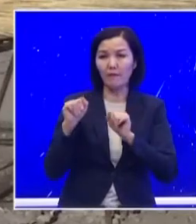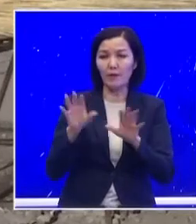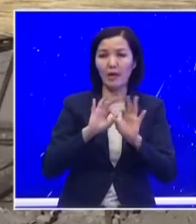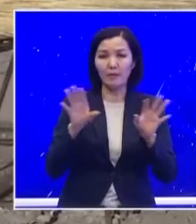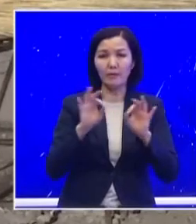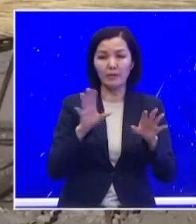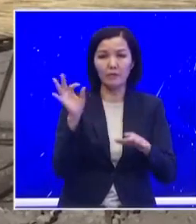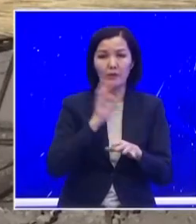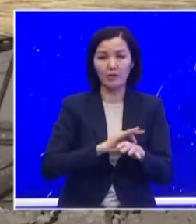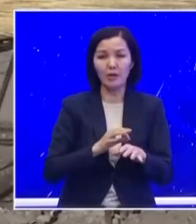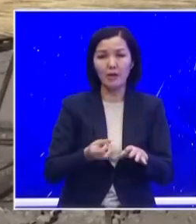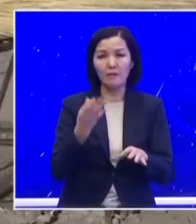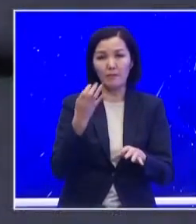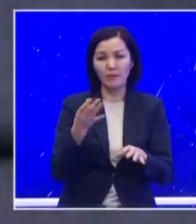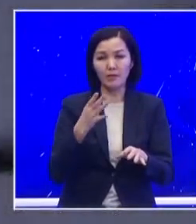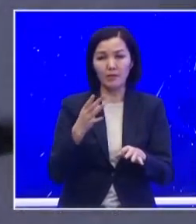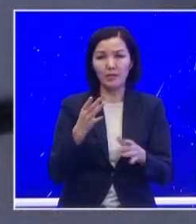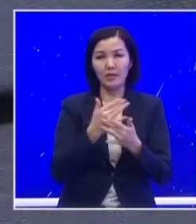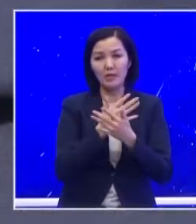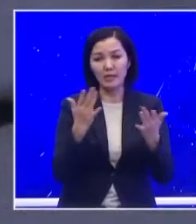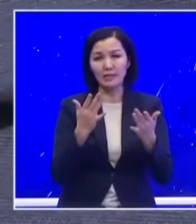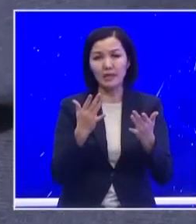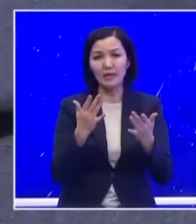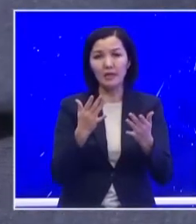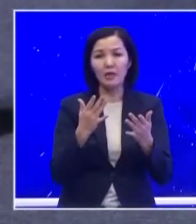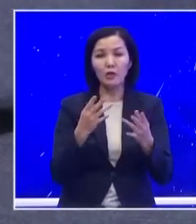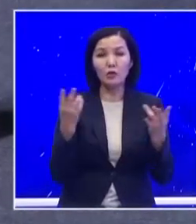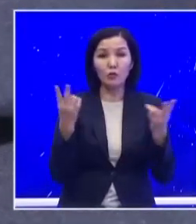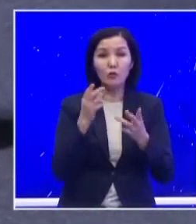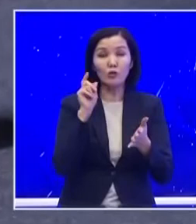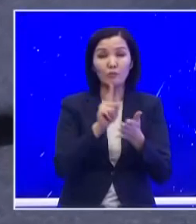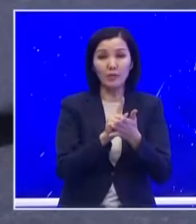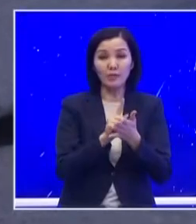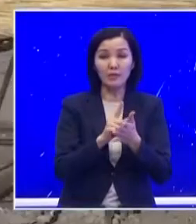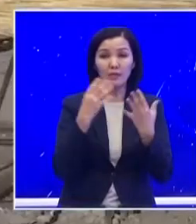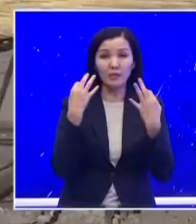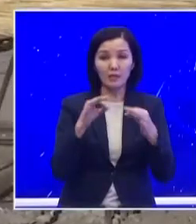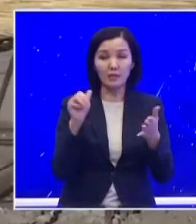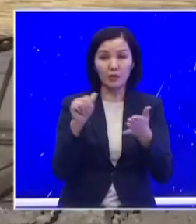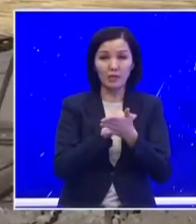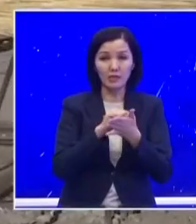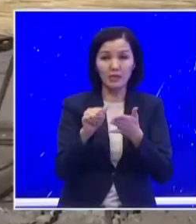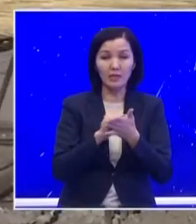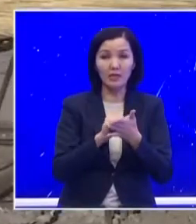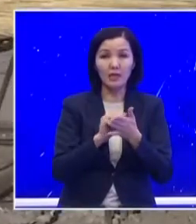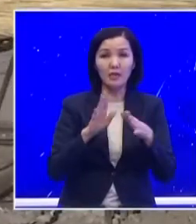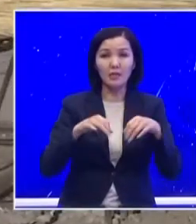по пользованию пиротехнических изделий. Специально должны быть и лицензии по пиротехнике, и в специальных